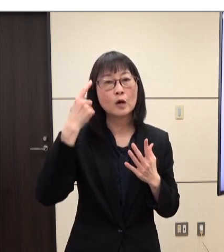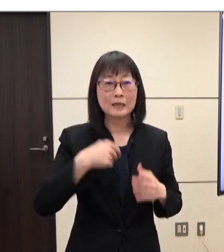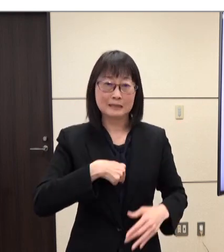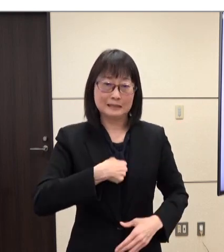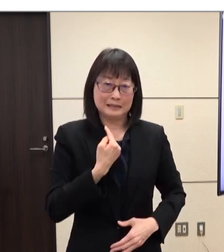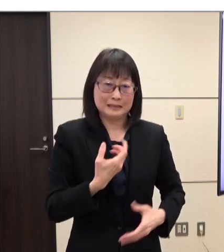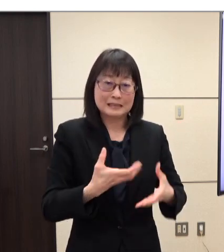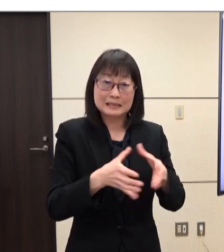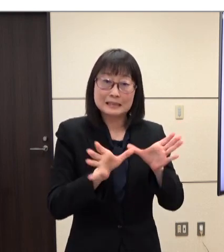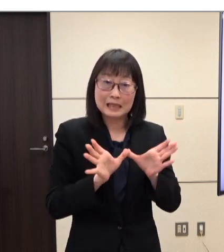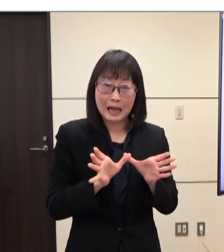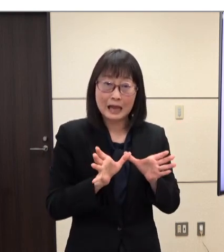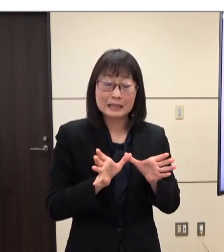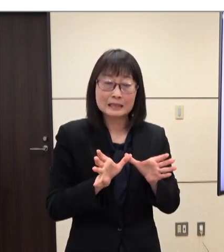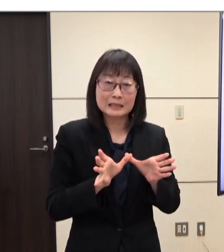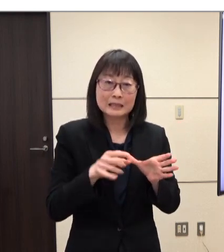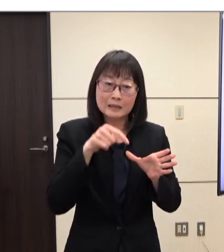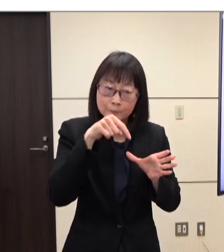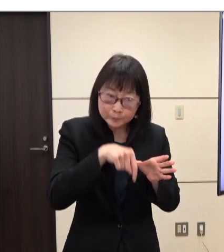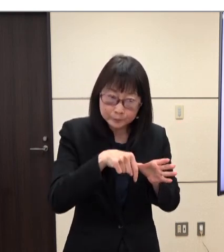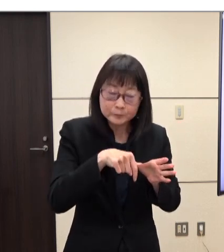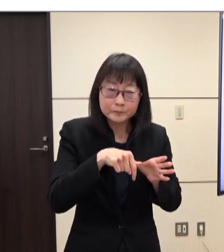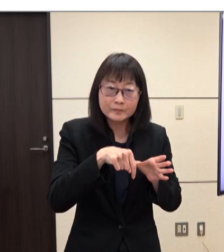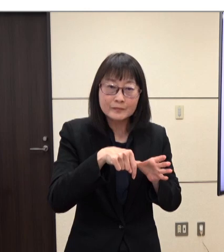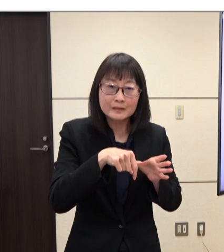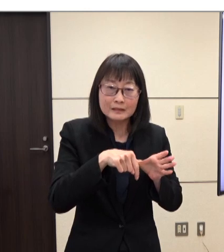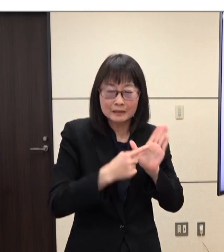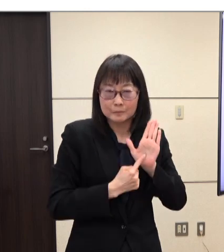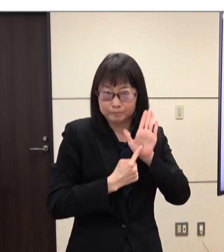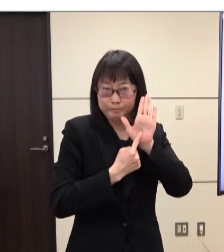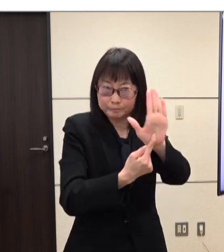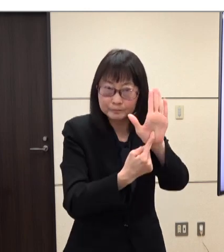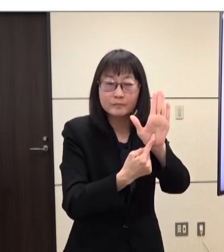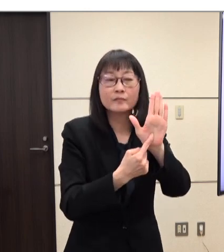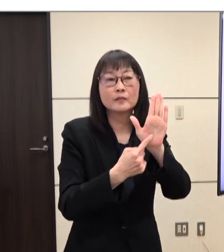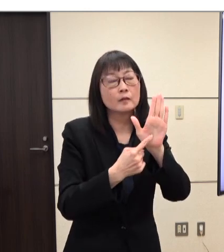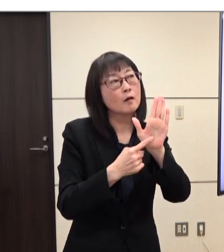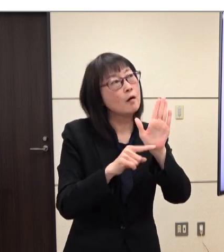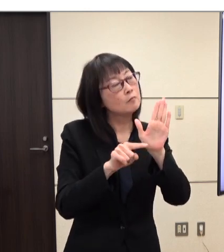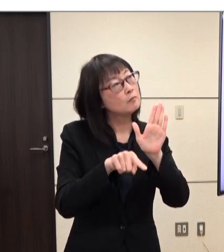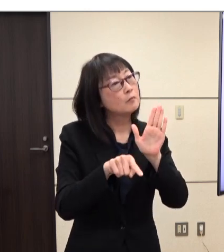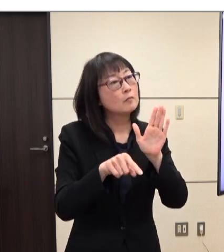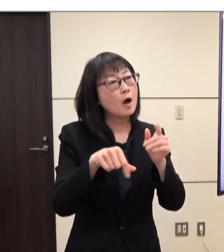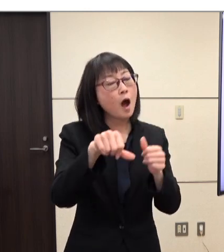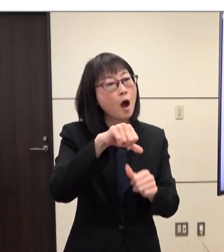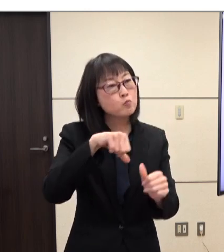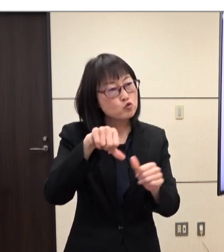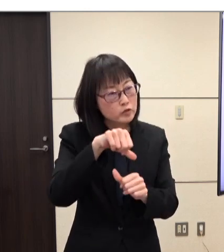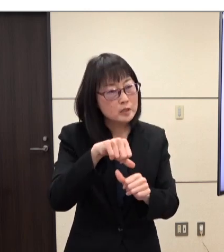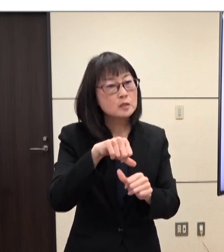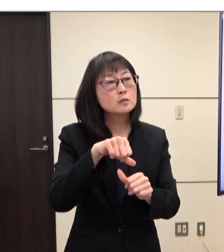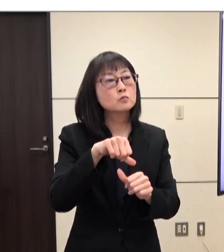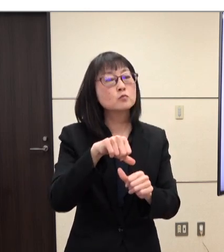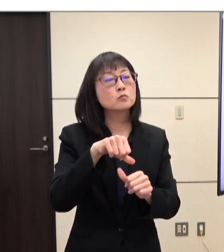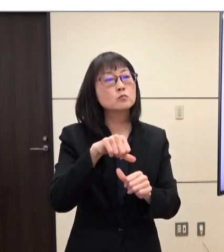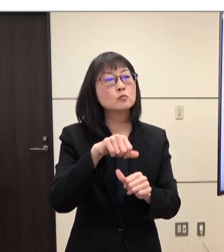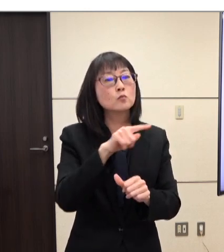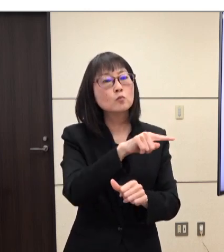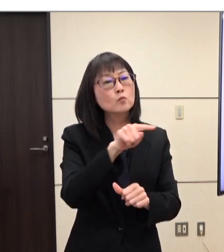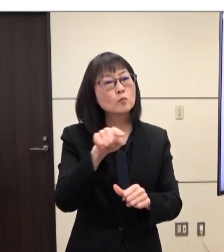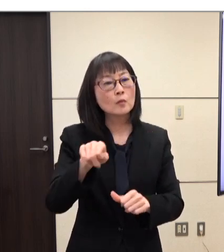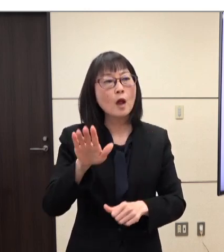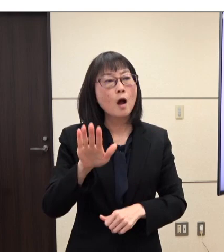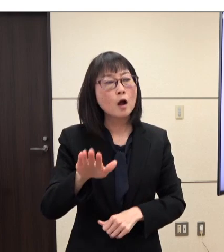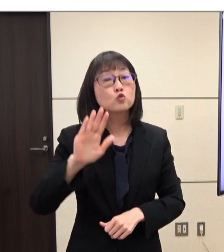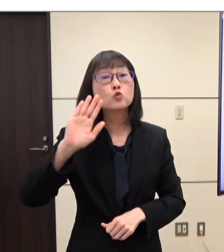アプリケーションとかですね、そういったものは生み出しているところあると思いますが、それを販売しているというケースはまずないと思います